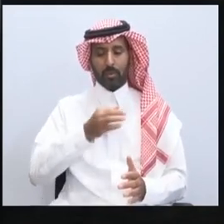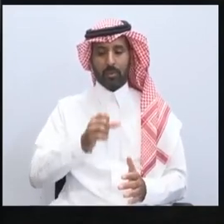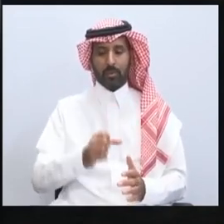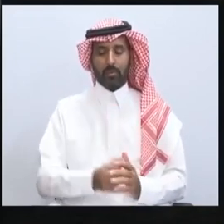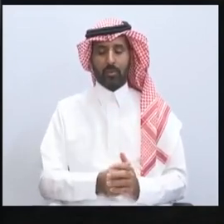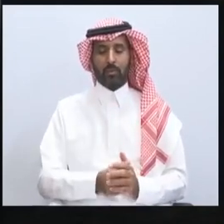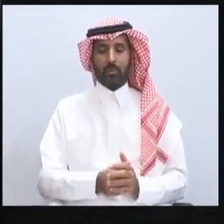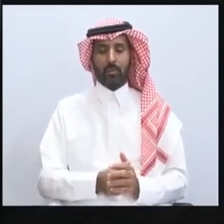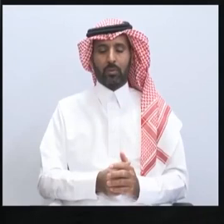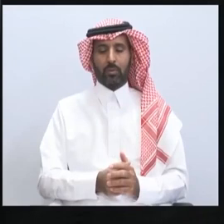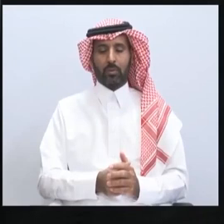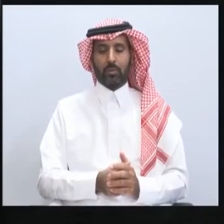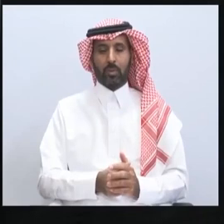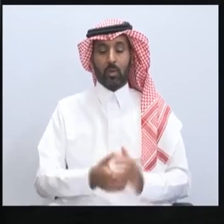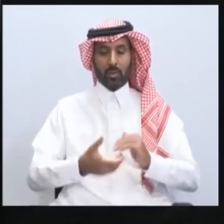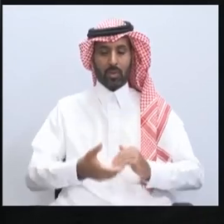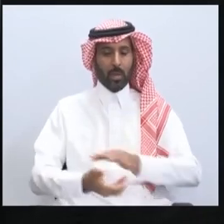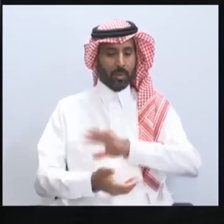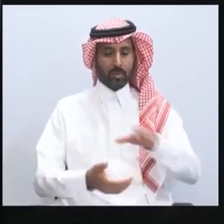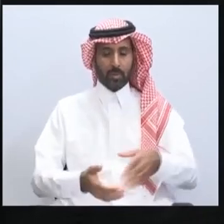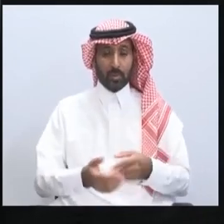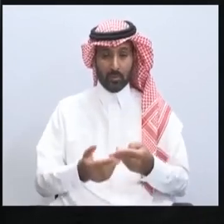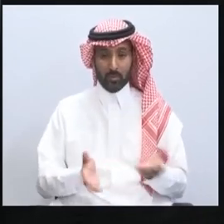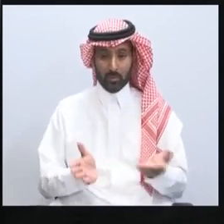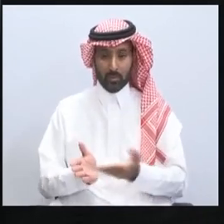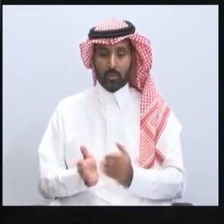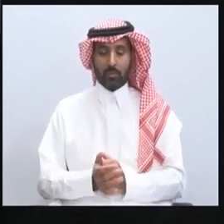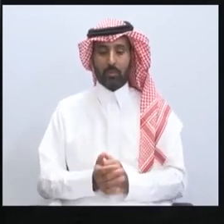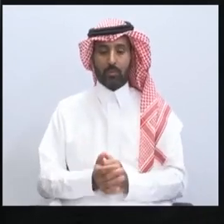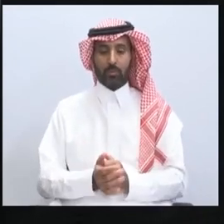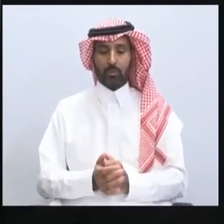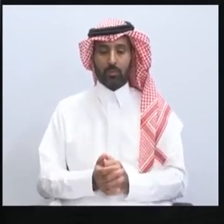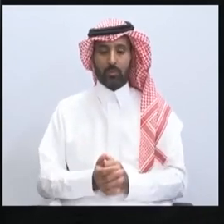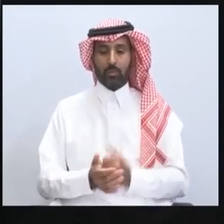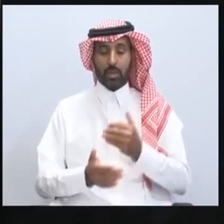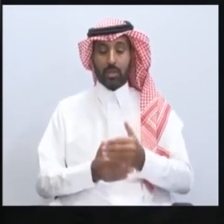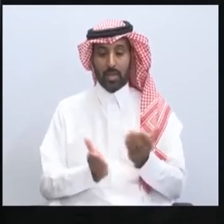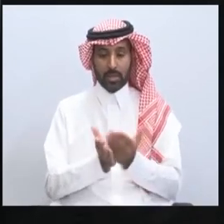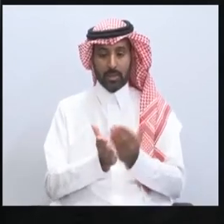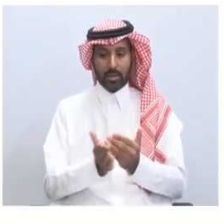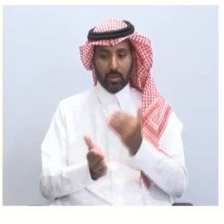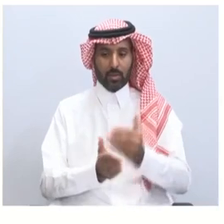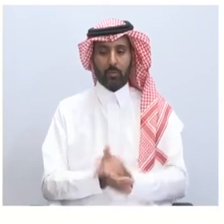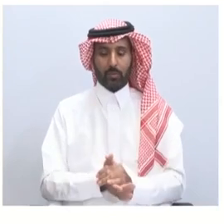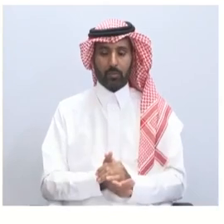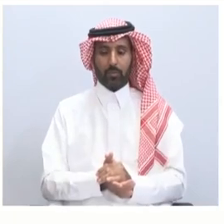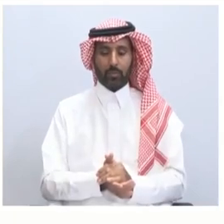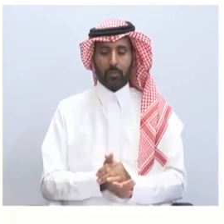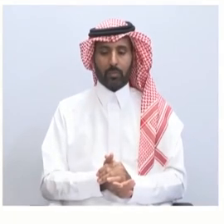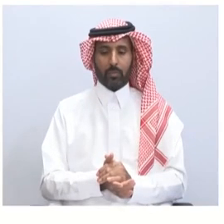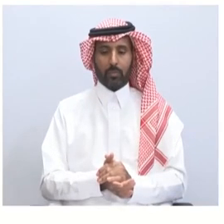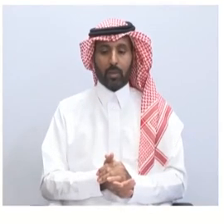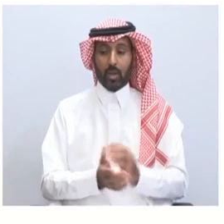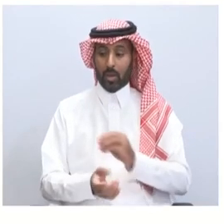اله وصحبه اجمعين اهلا بكم ابنائي وبناتي الطلاب في درسنا لهذا اليوم